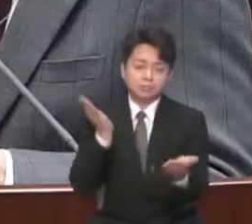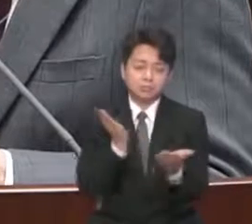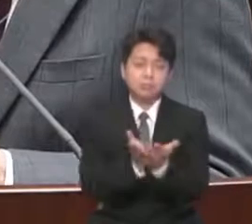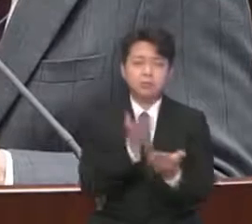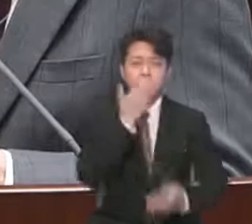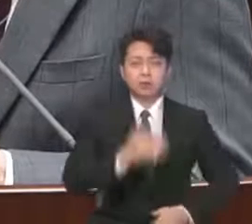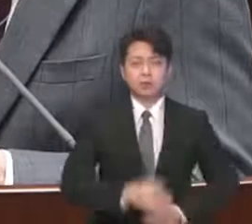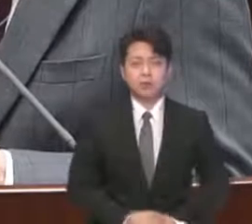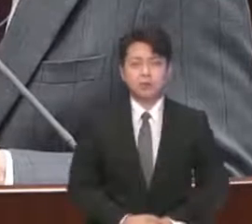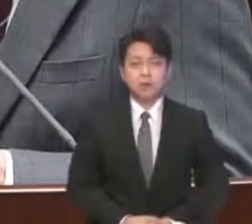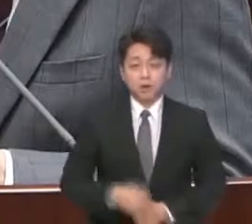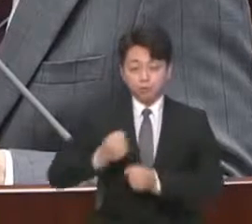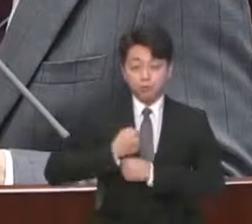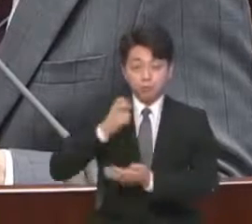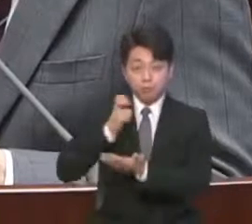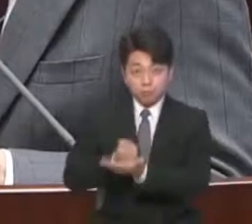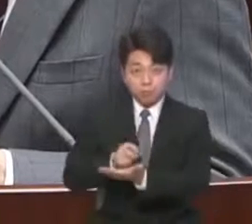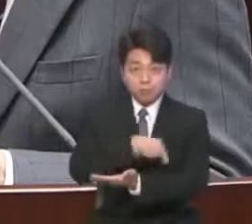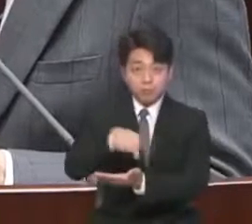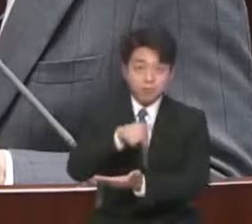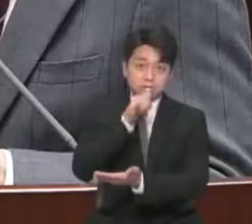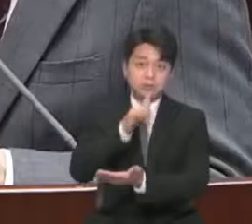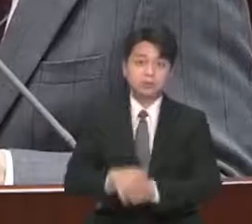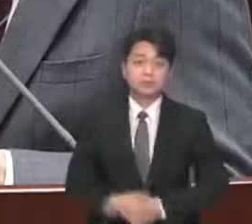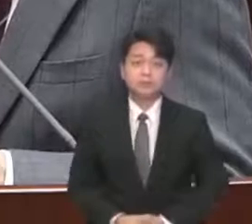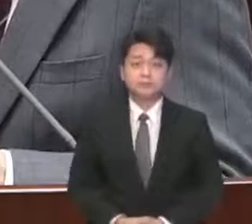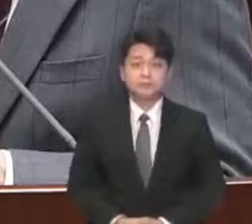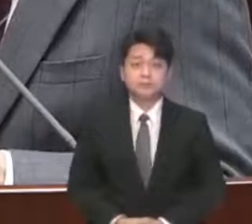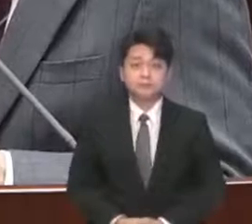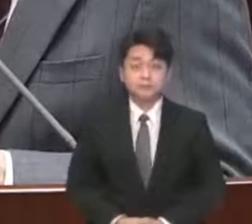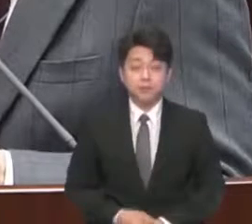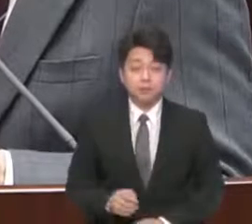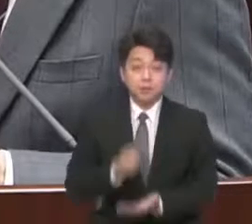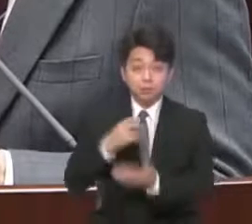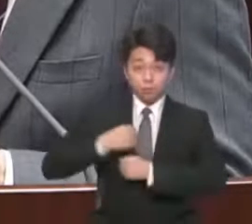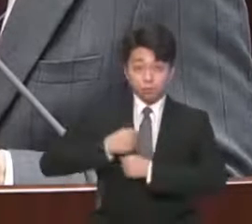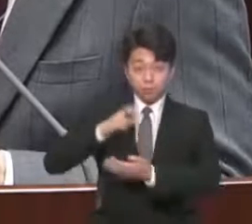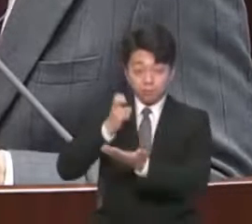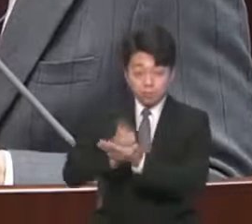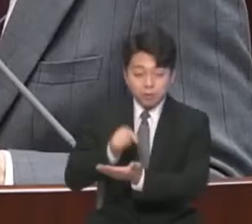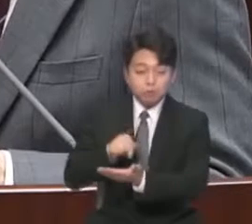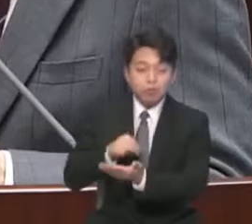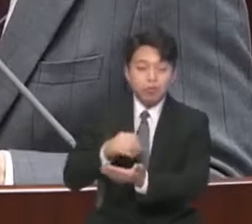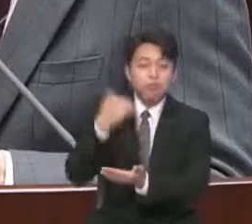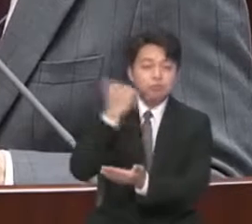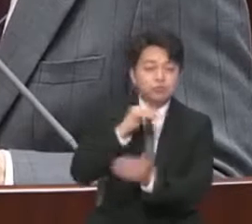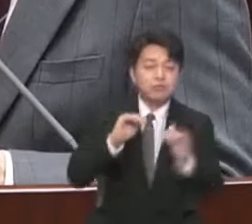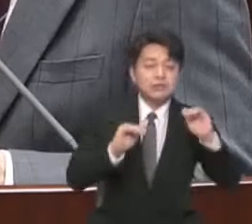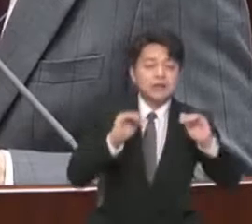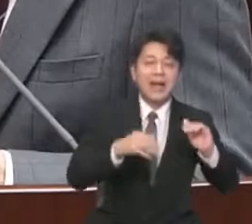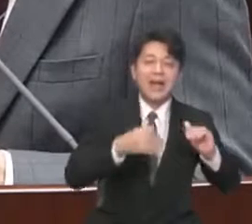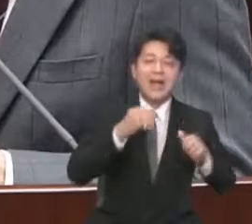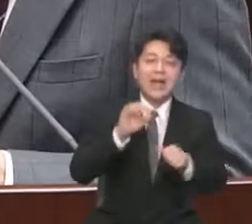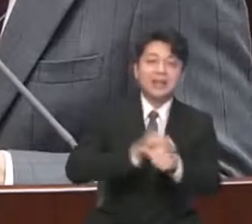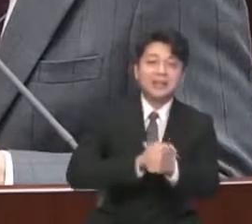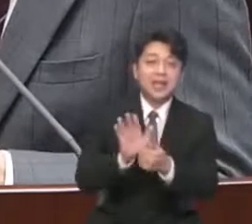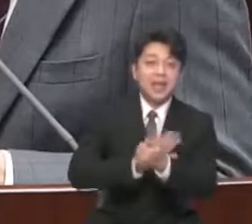규정이고 그런 훈령입니다. 그것이 누구한테 차별적으로 적용되거나 그렇게